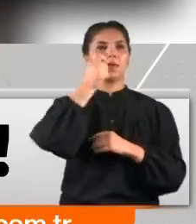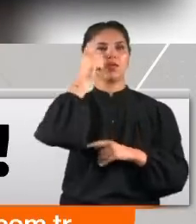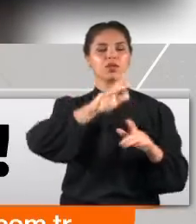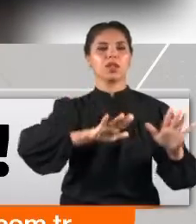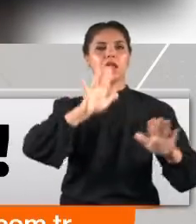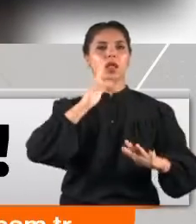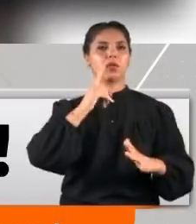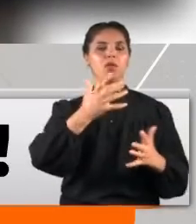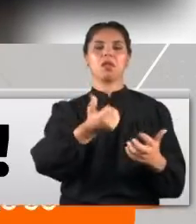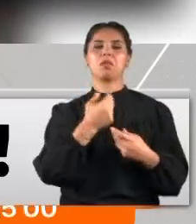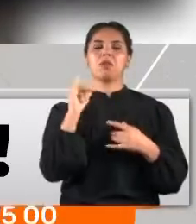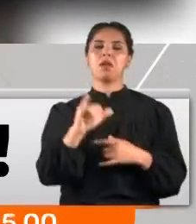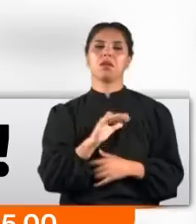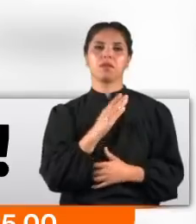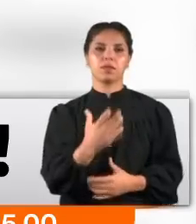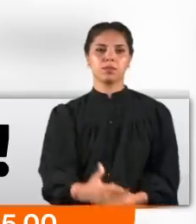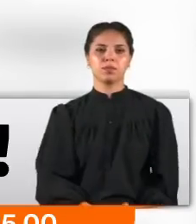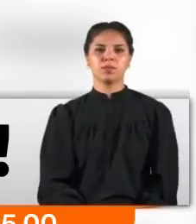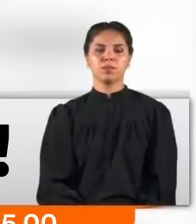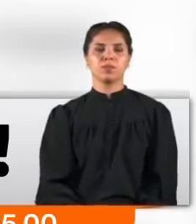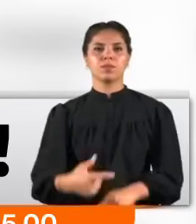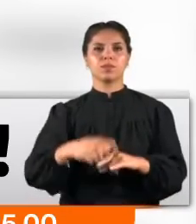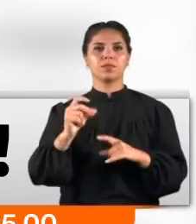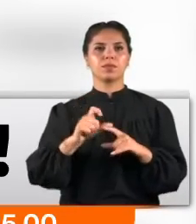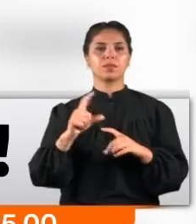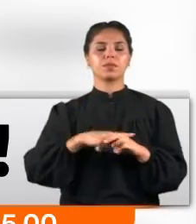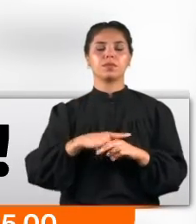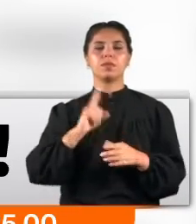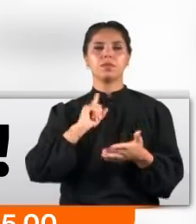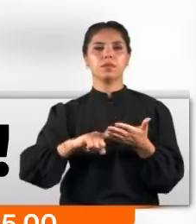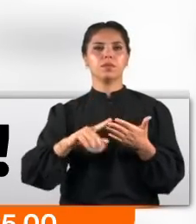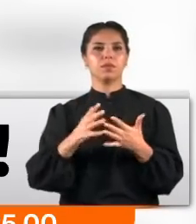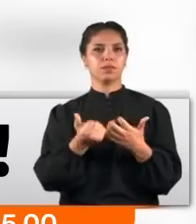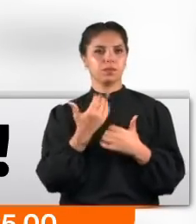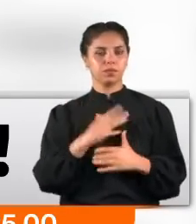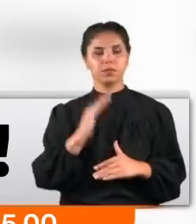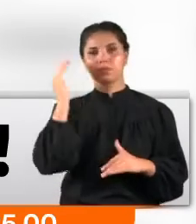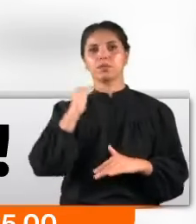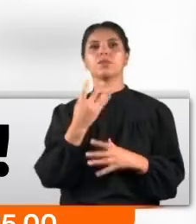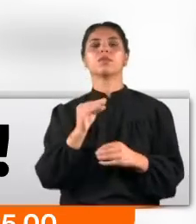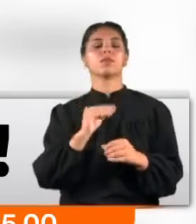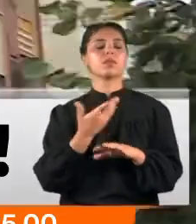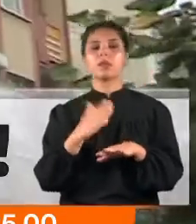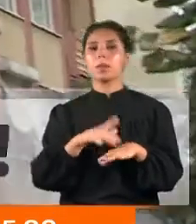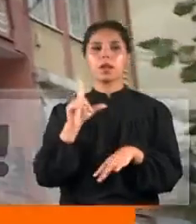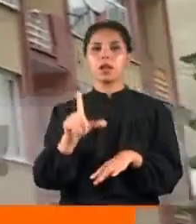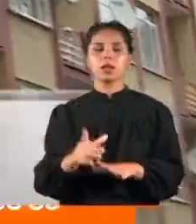ihale ile satın alma yoluna girebiliyor. Peki hisse tapulu daire almak isteyenler mağdur olmamak için ne